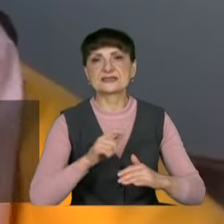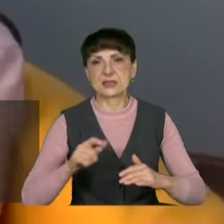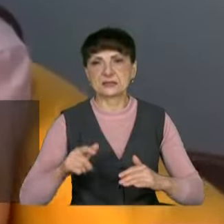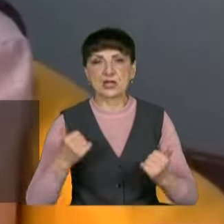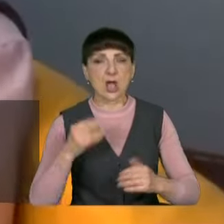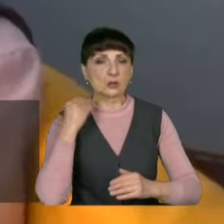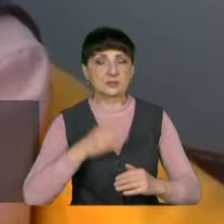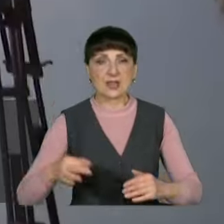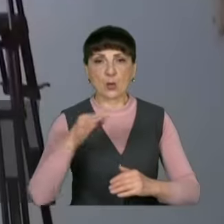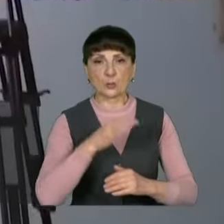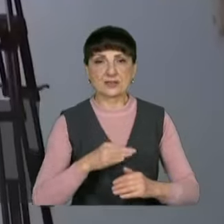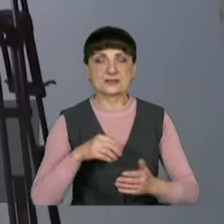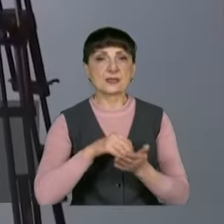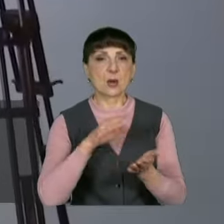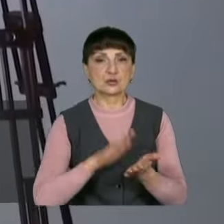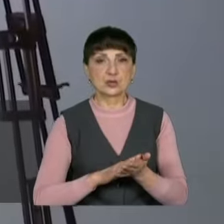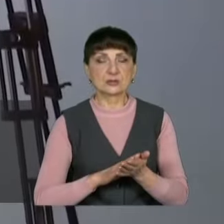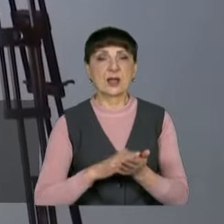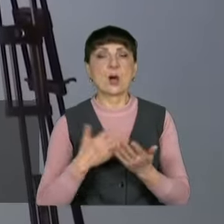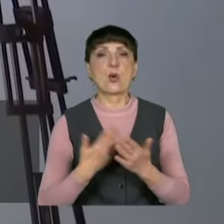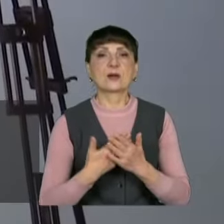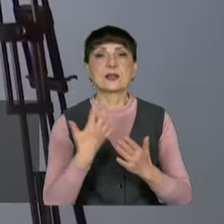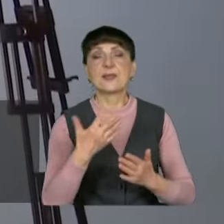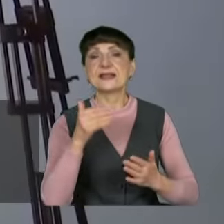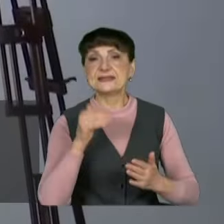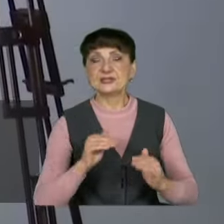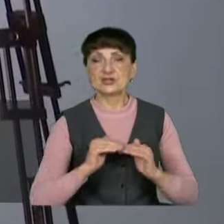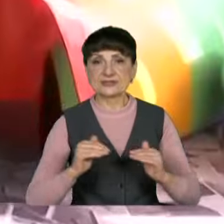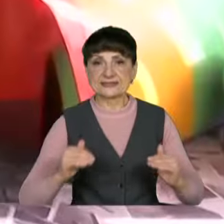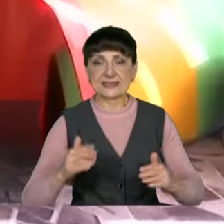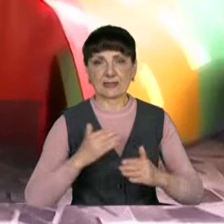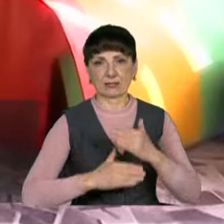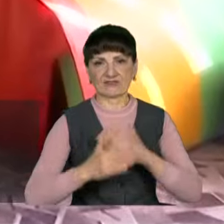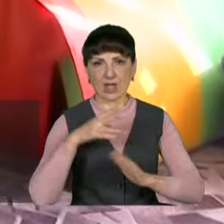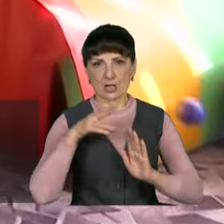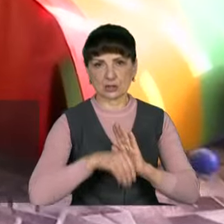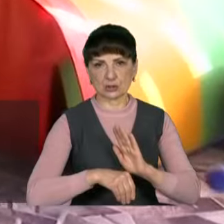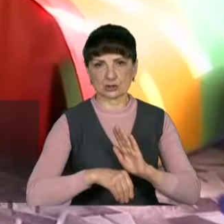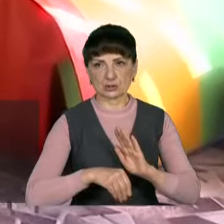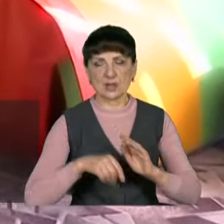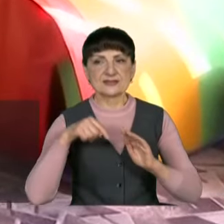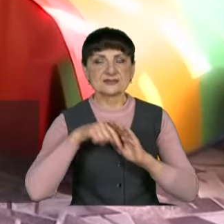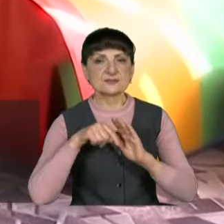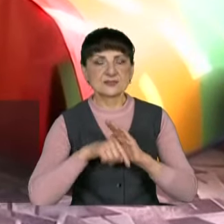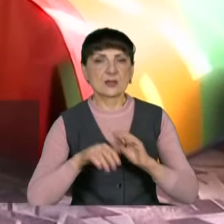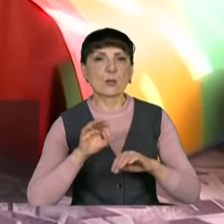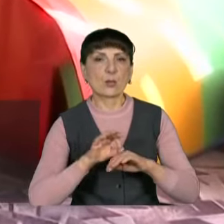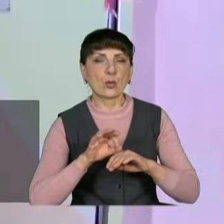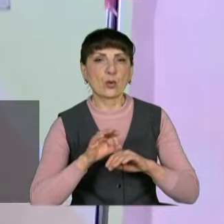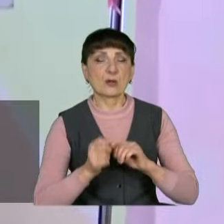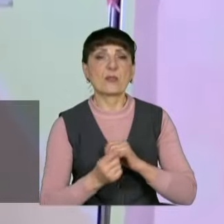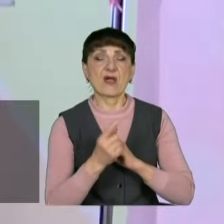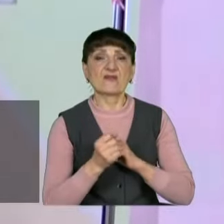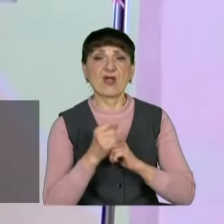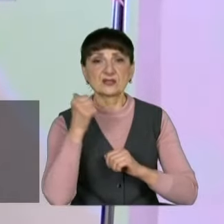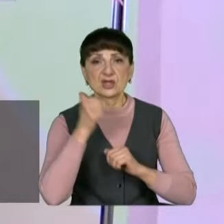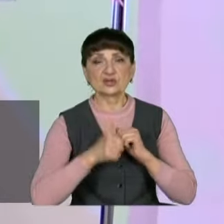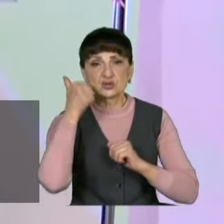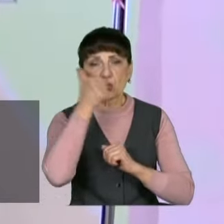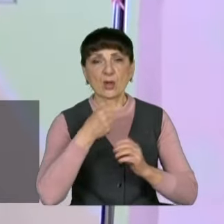в Актюбинской области на учете состоят около 5000 детей с инвалидностью. С хромосомной патологией ежегодно появляются на свет